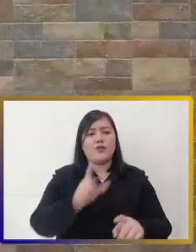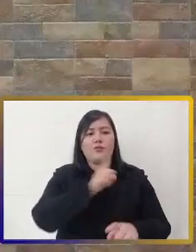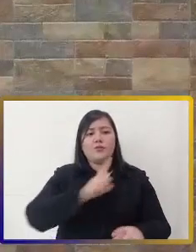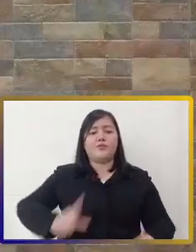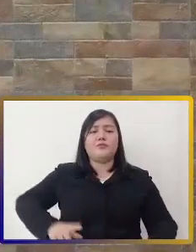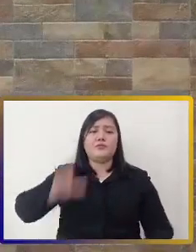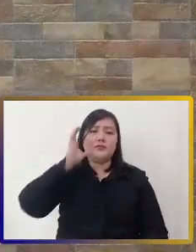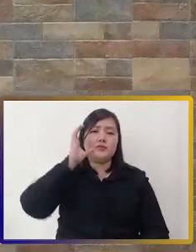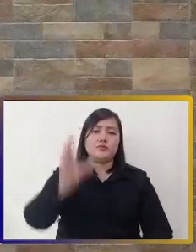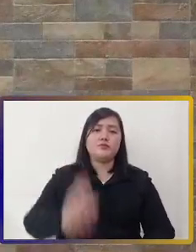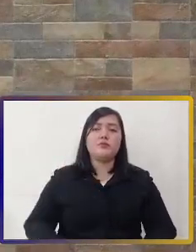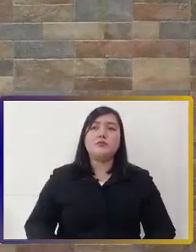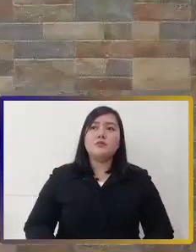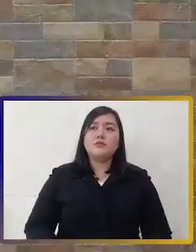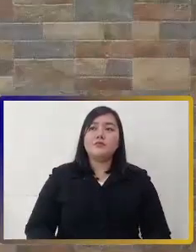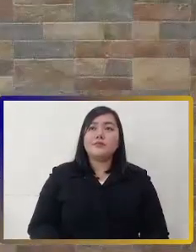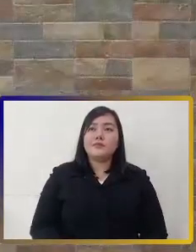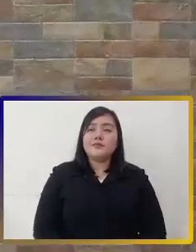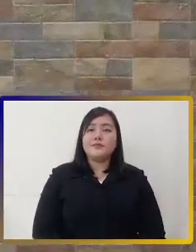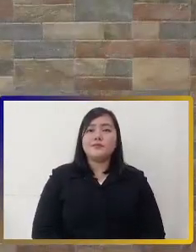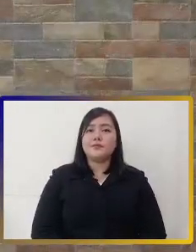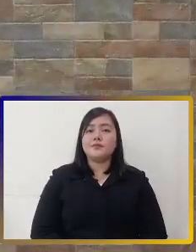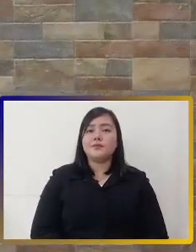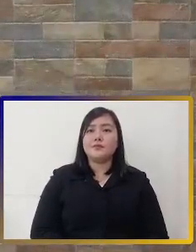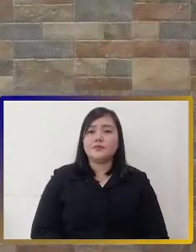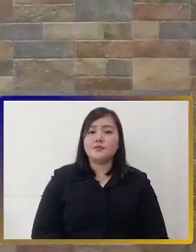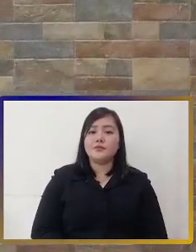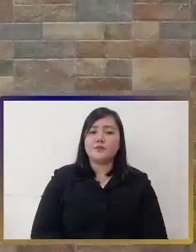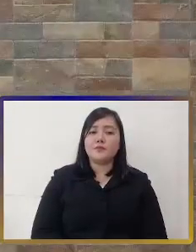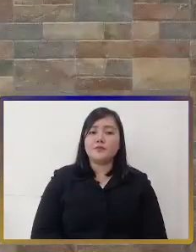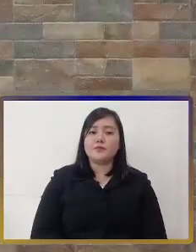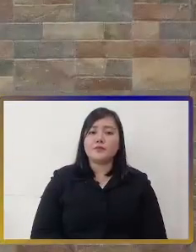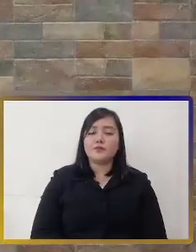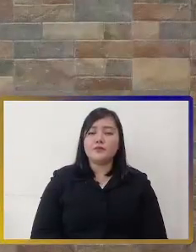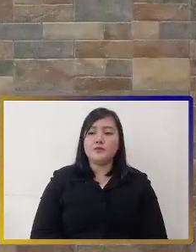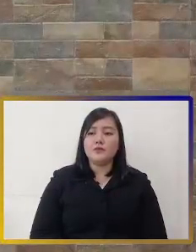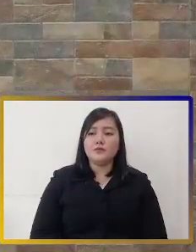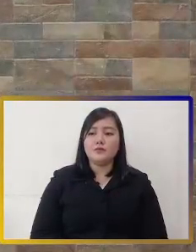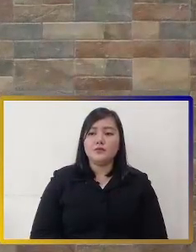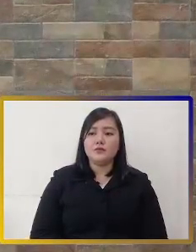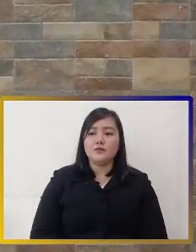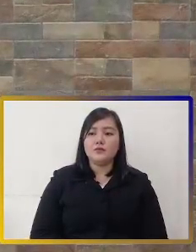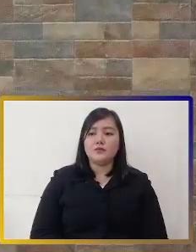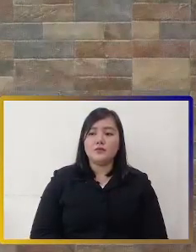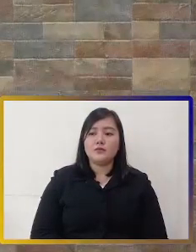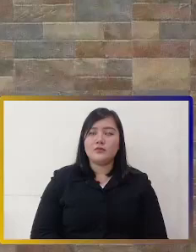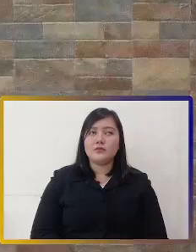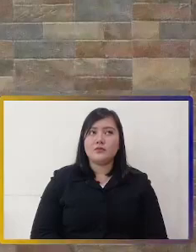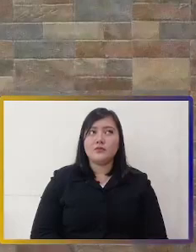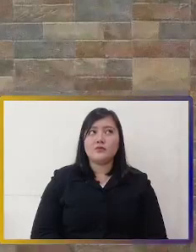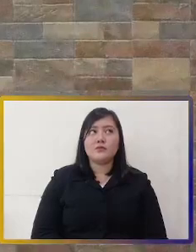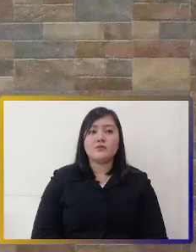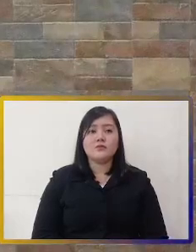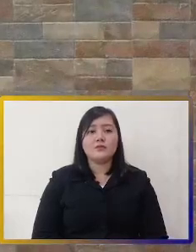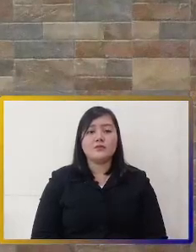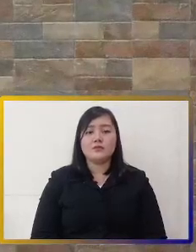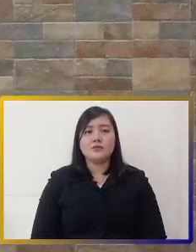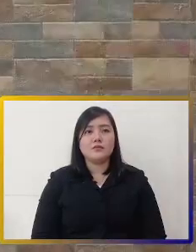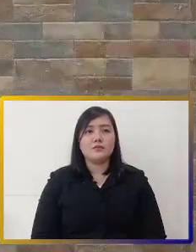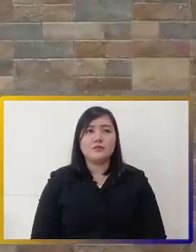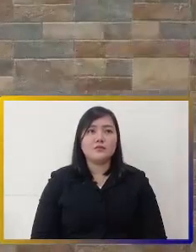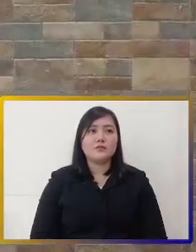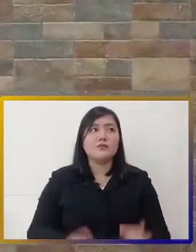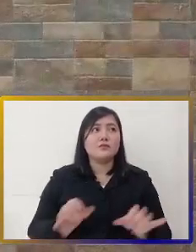mga kapatid. No? Kasi hindi po tayo mauubusan tayo ng oras if we go in details. Pero tutuloy-tuloy po tayo dyan. Now, like I